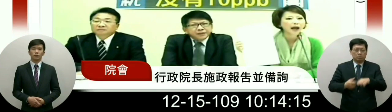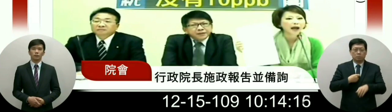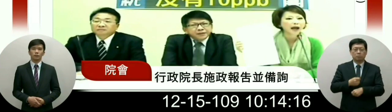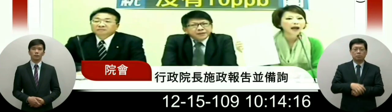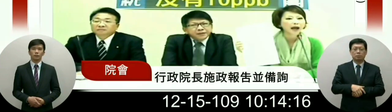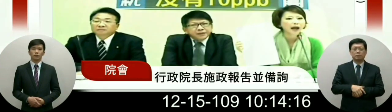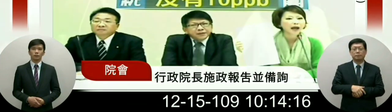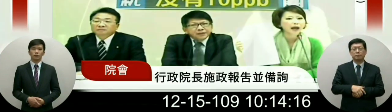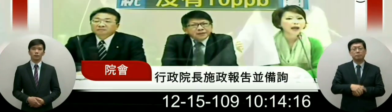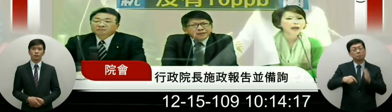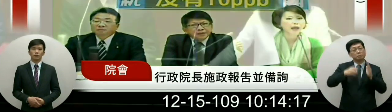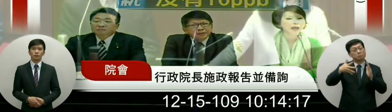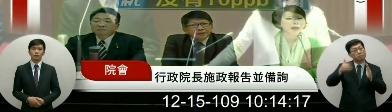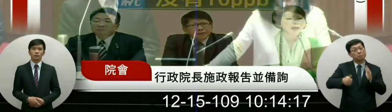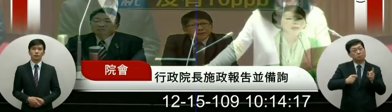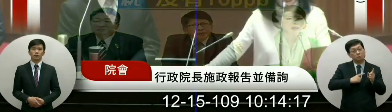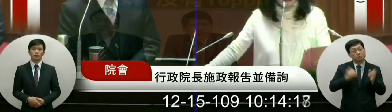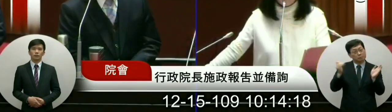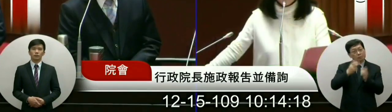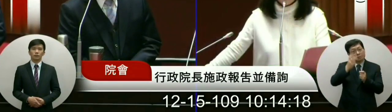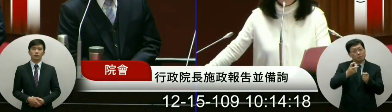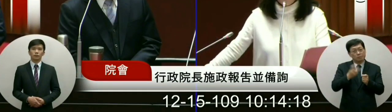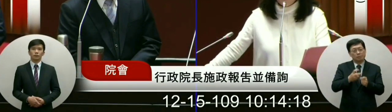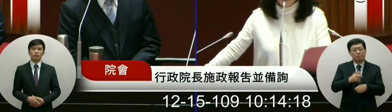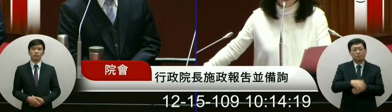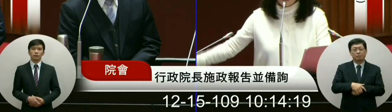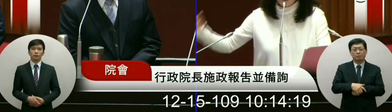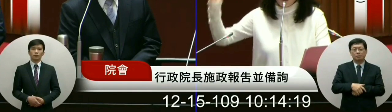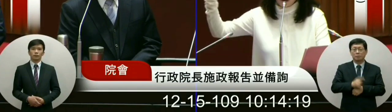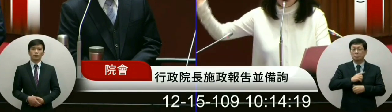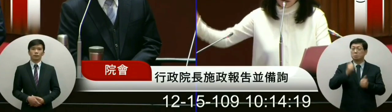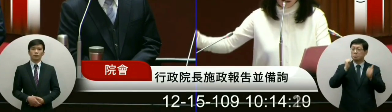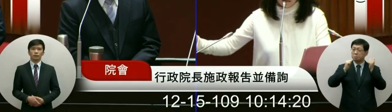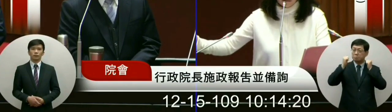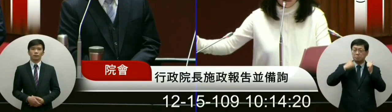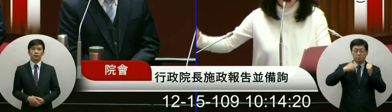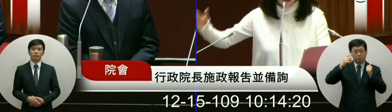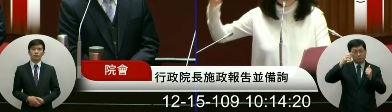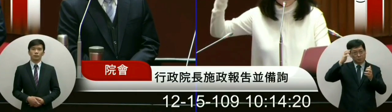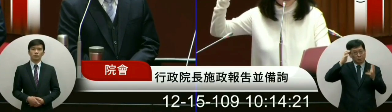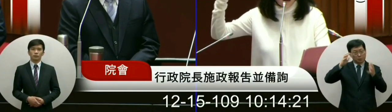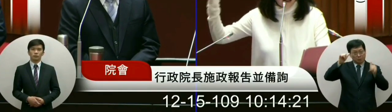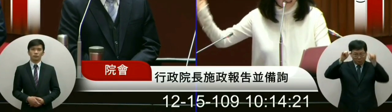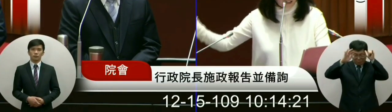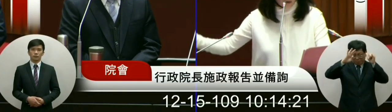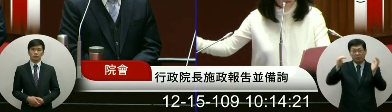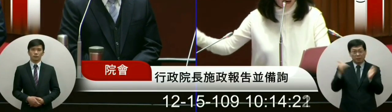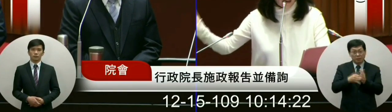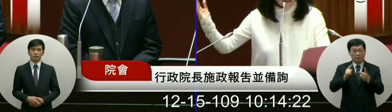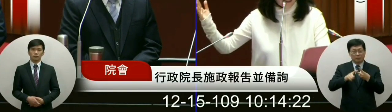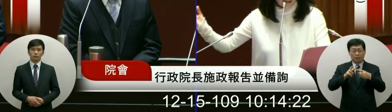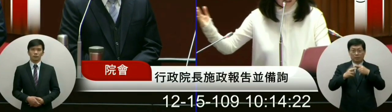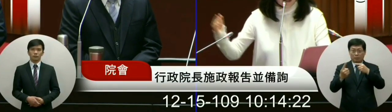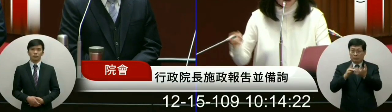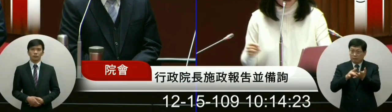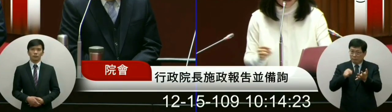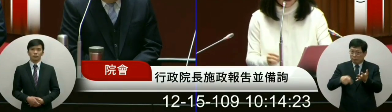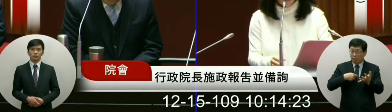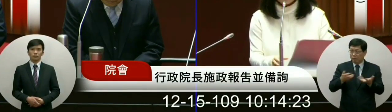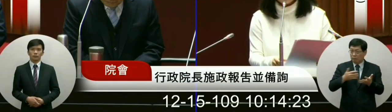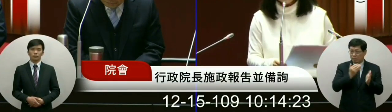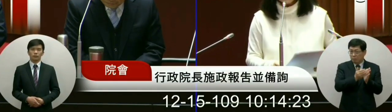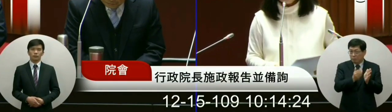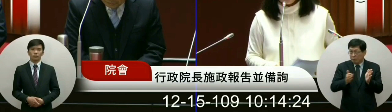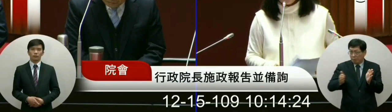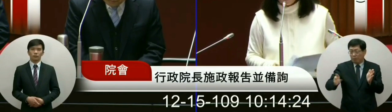台。院长，都快20年了，我们回顾狂牛症一直到莱克多巴胺的政策决